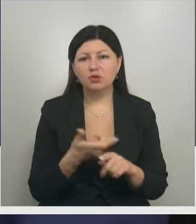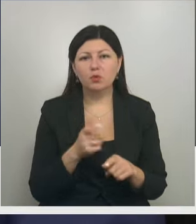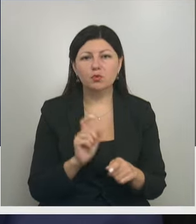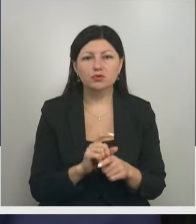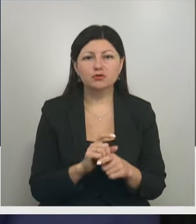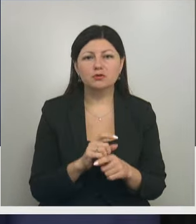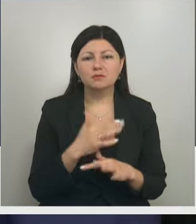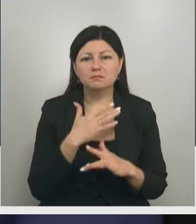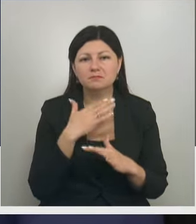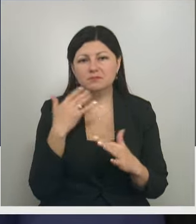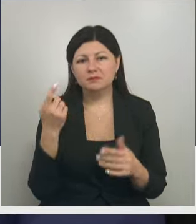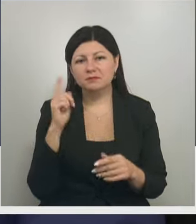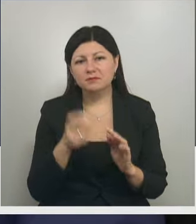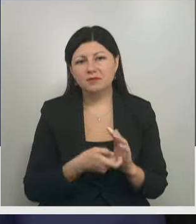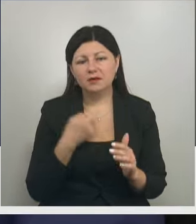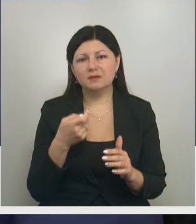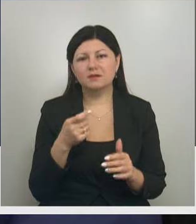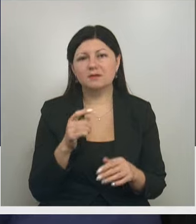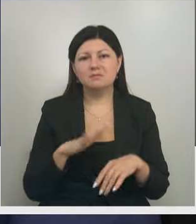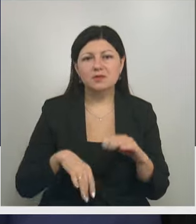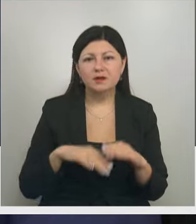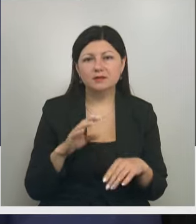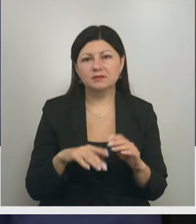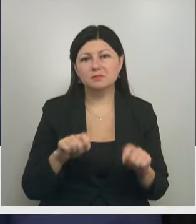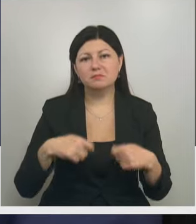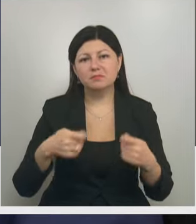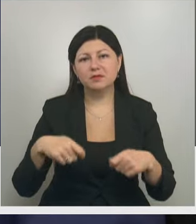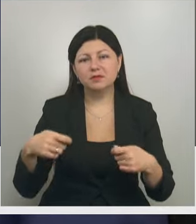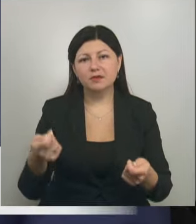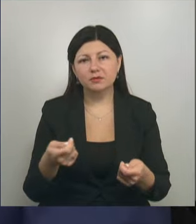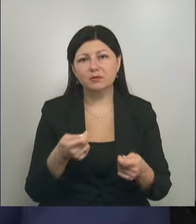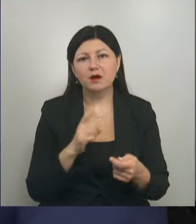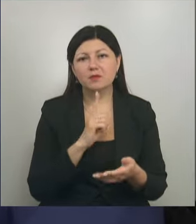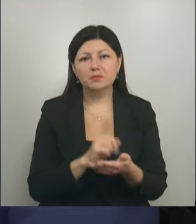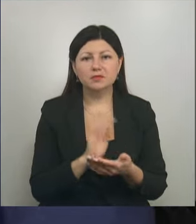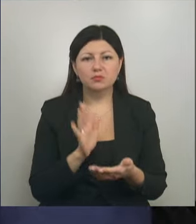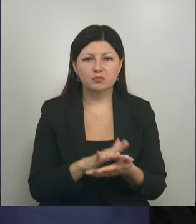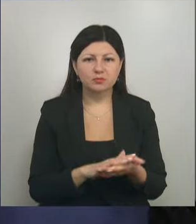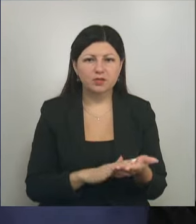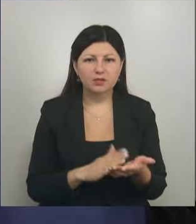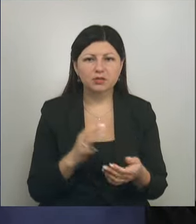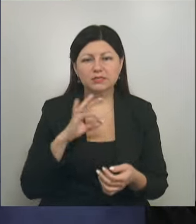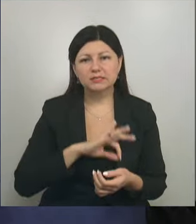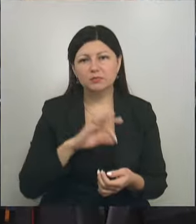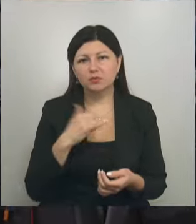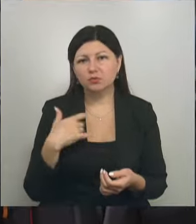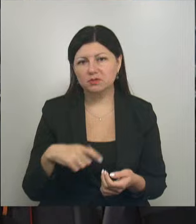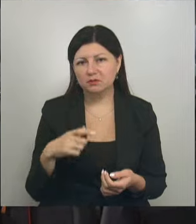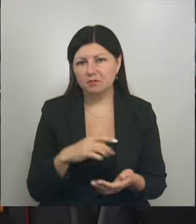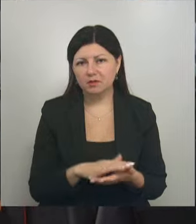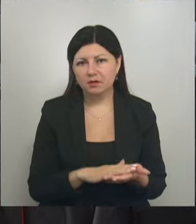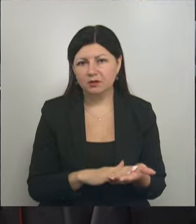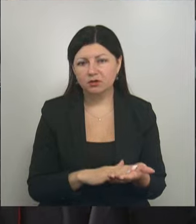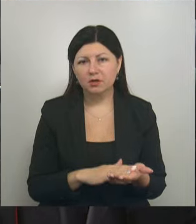пул знаний, очень большой пул практики они нам передают. Обязательно будем продолжать использовать у себя дальше. На